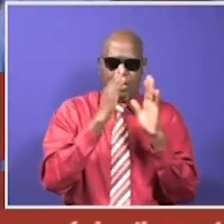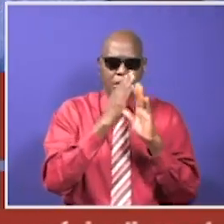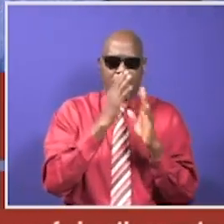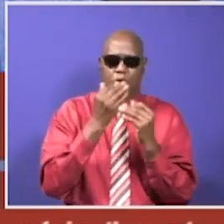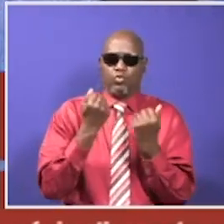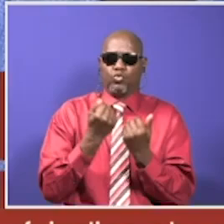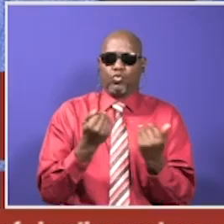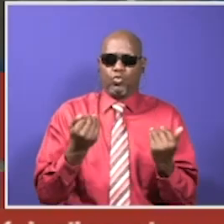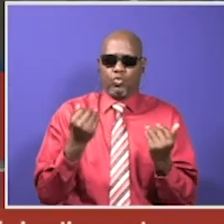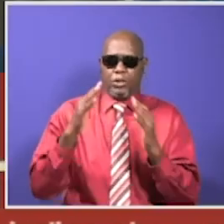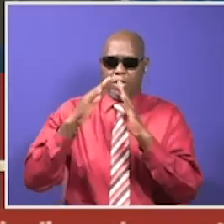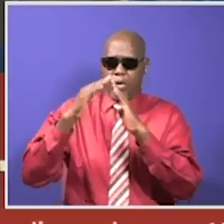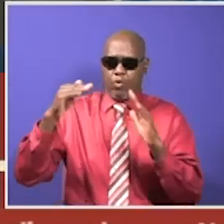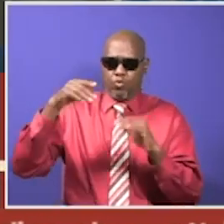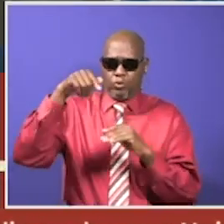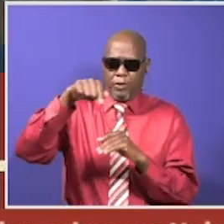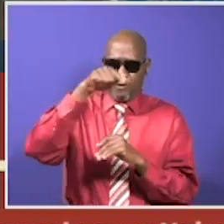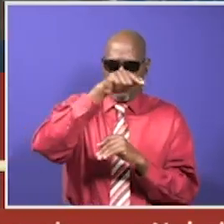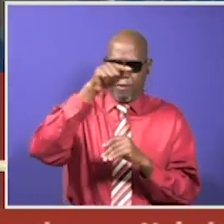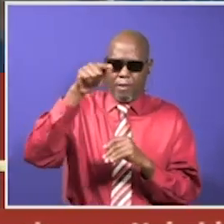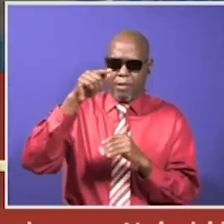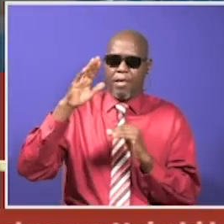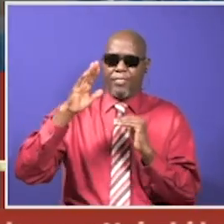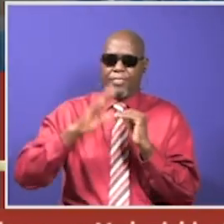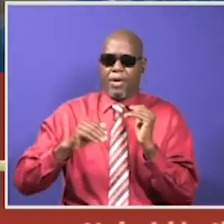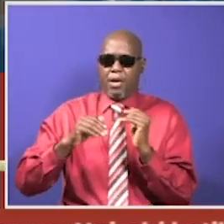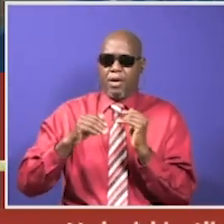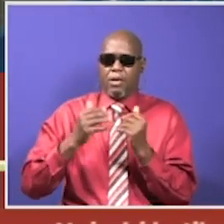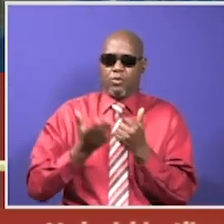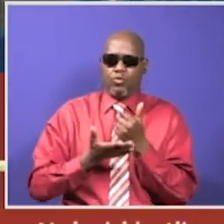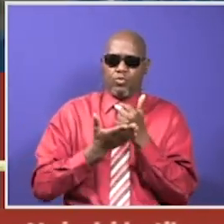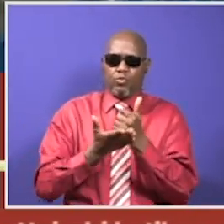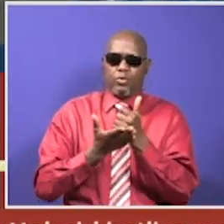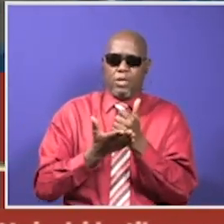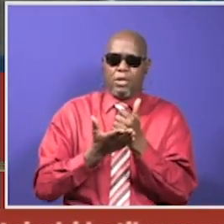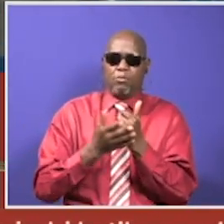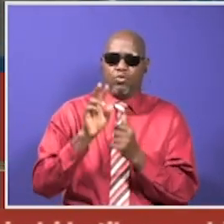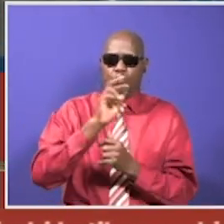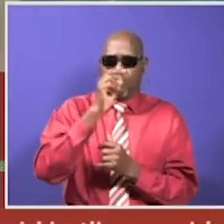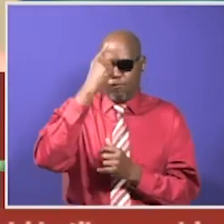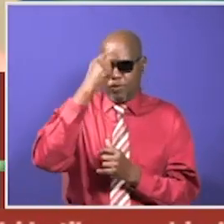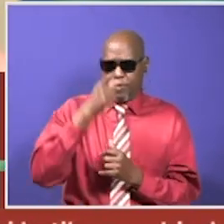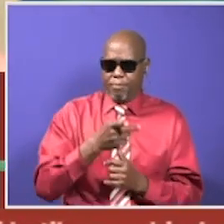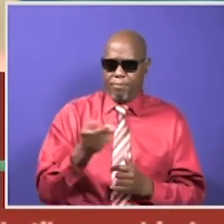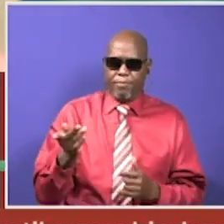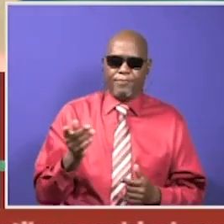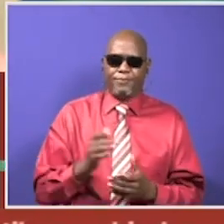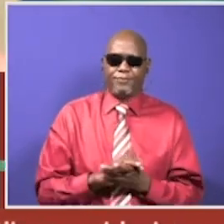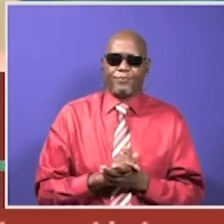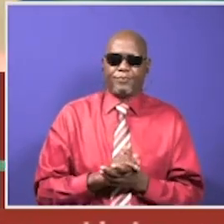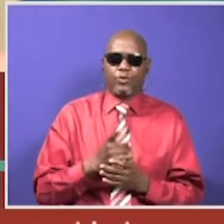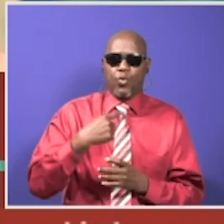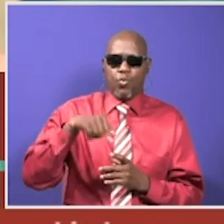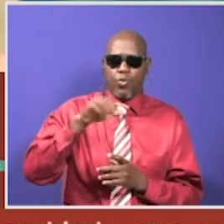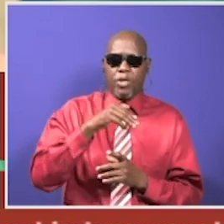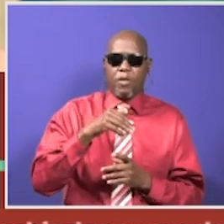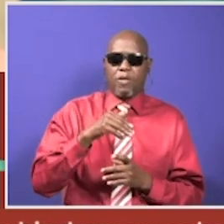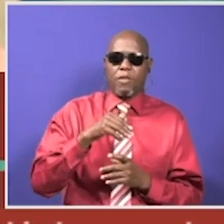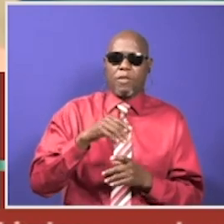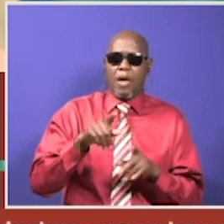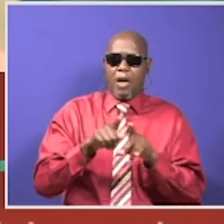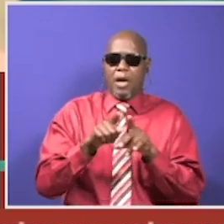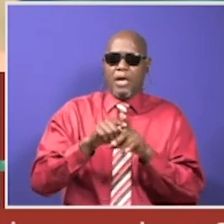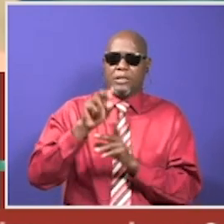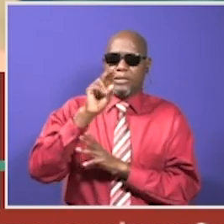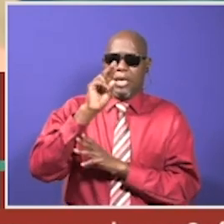wao wenye ulemavu badala ya kuwatafutia usaidizi. Sio sisi peke yetu kama NFDK.